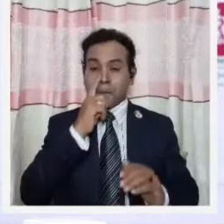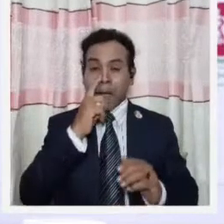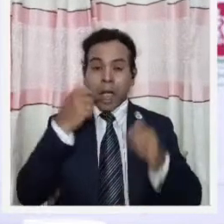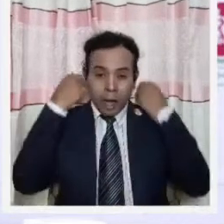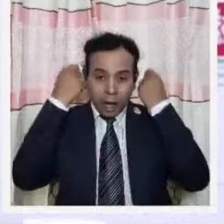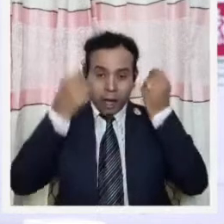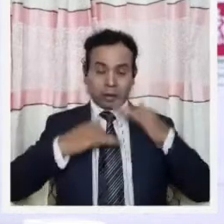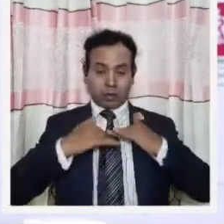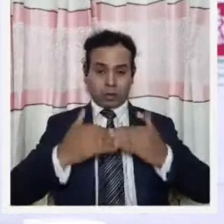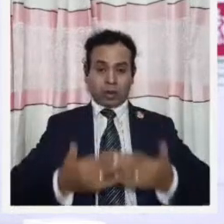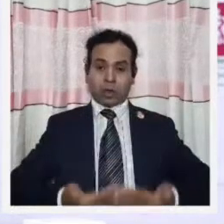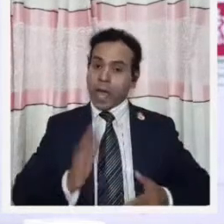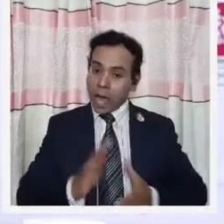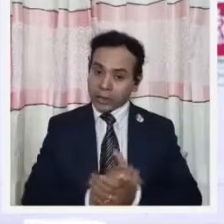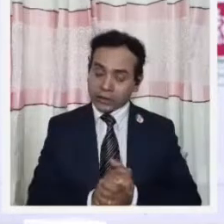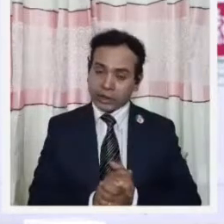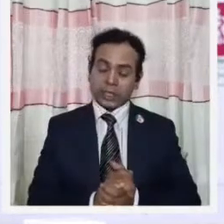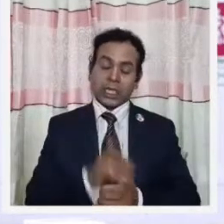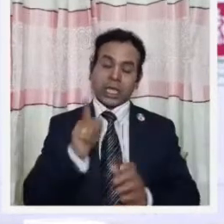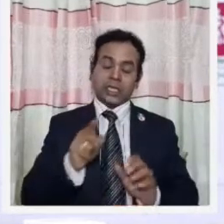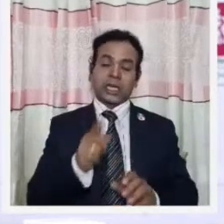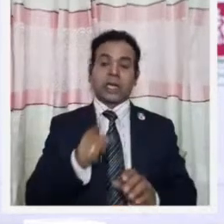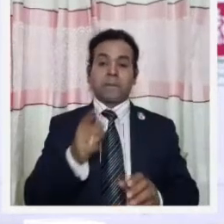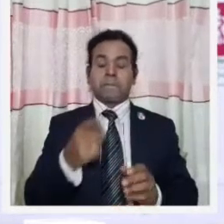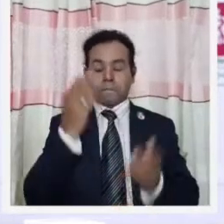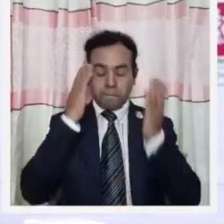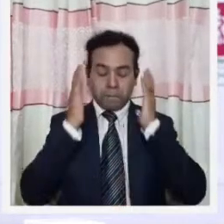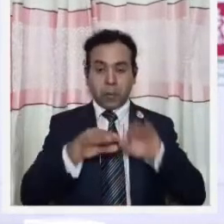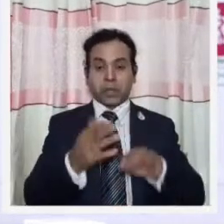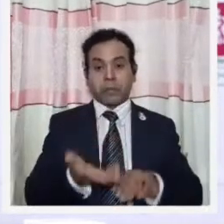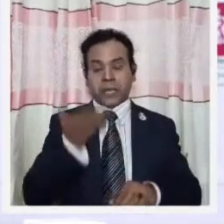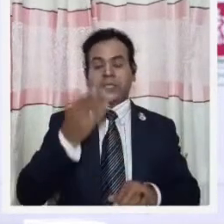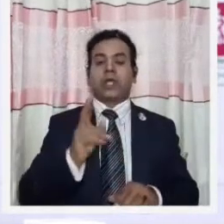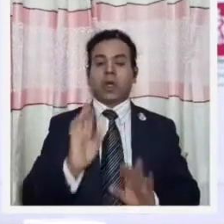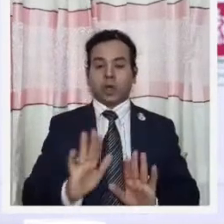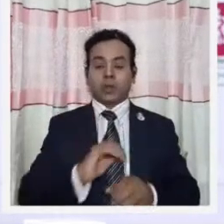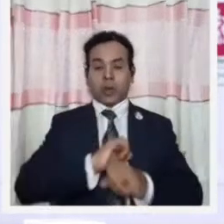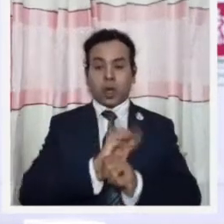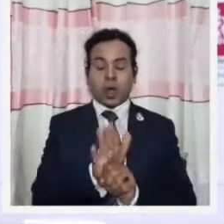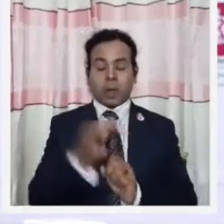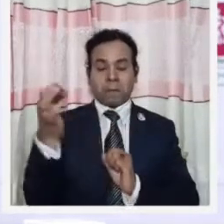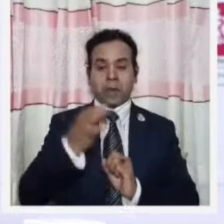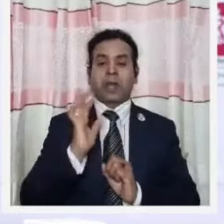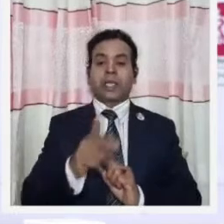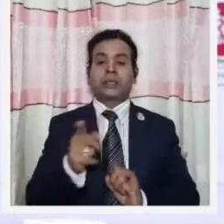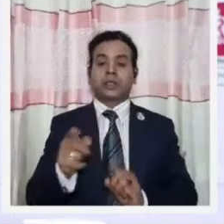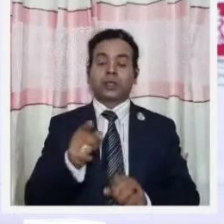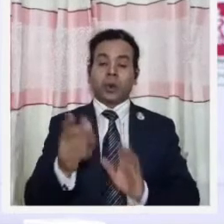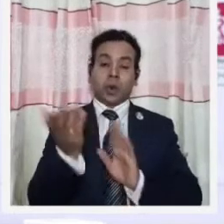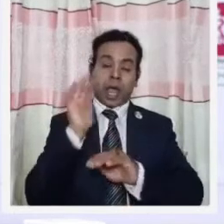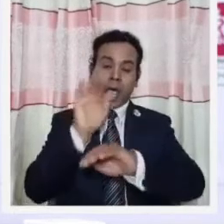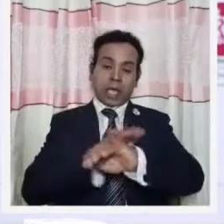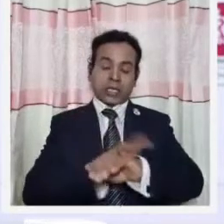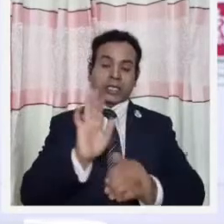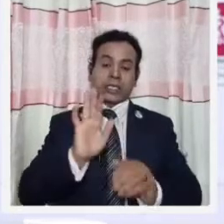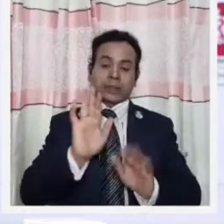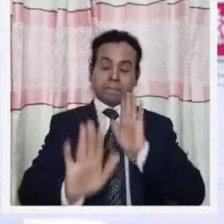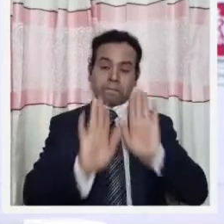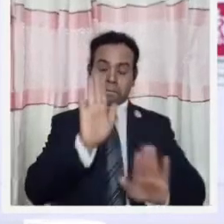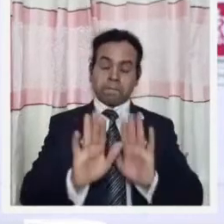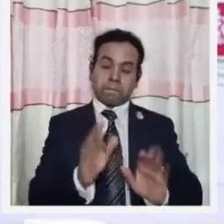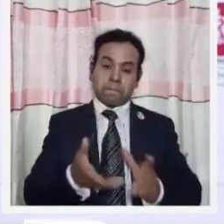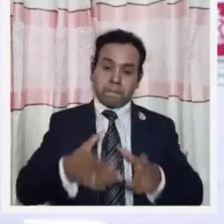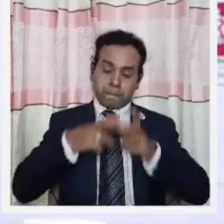দরকার। যারা গর্ভবতী আছেন তারা নিজের যত্ন এবং গর্ভের সন্তানের যত্নের জন্য অবশ্যই